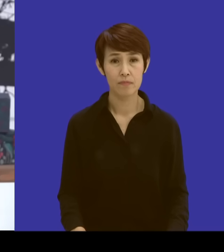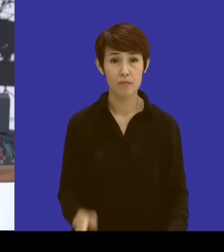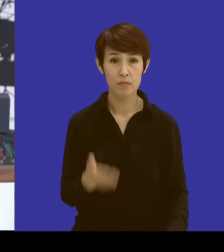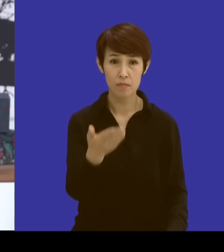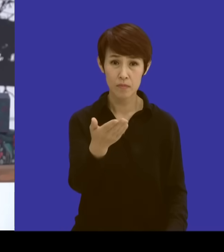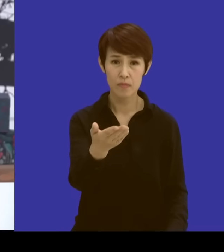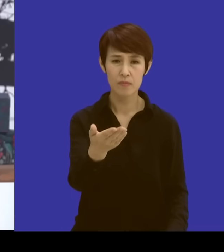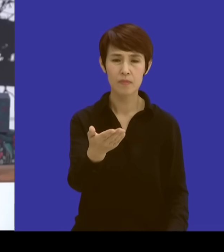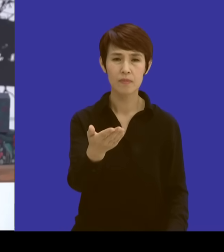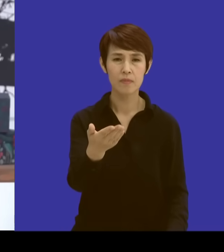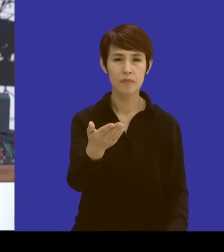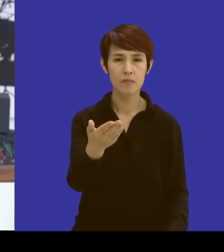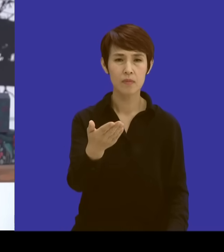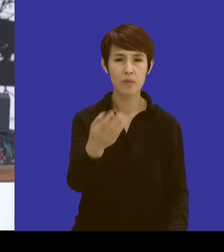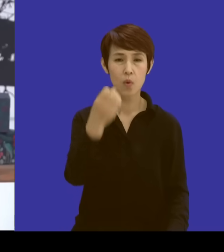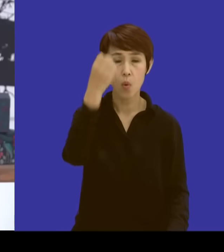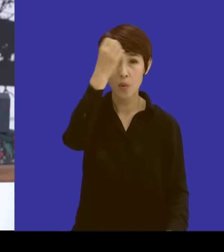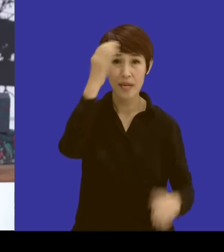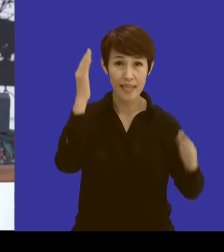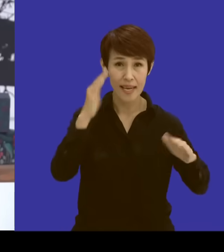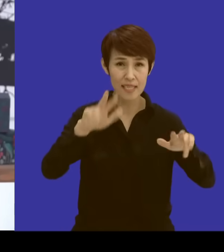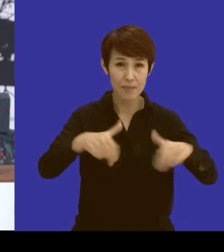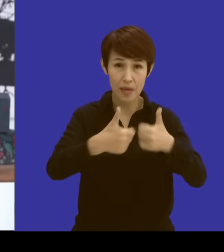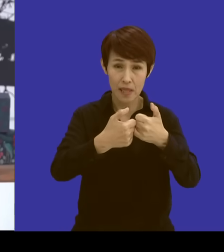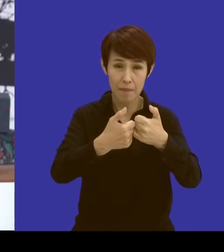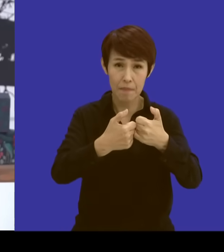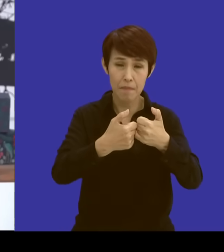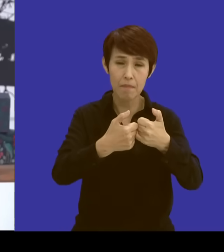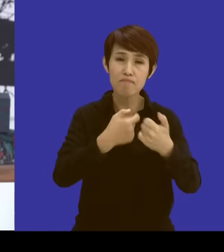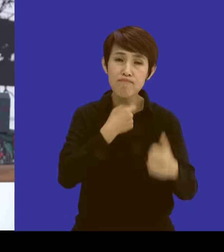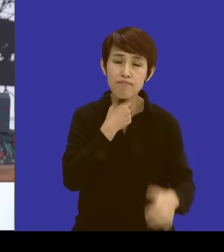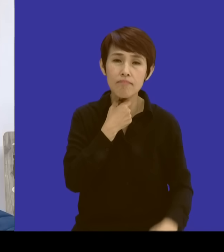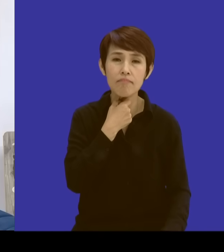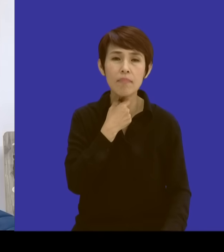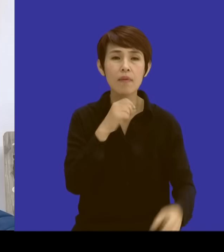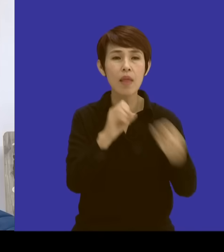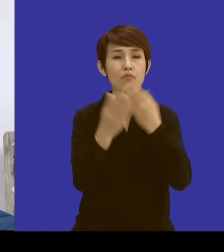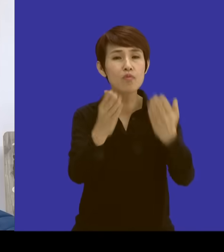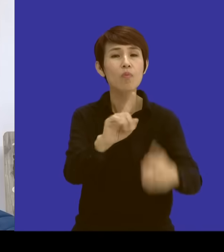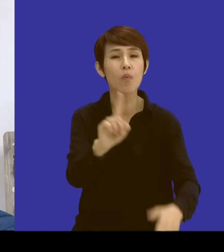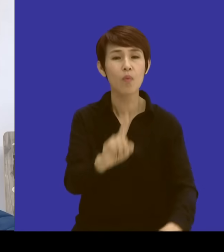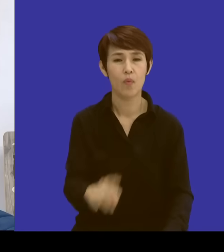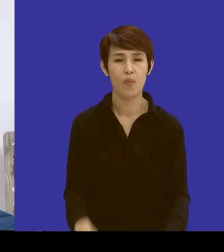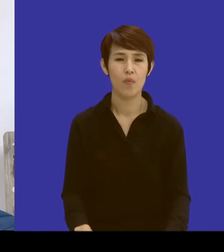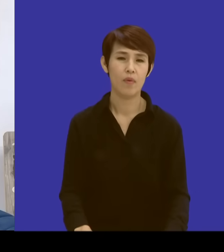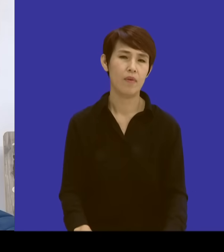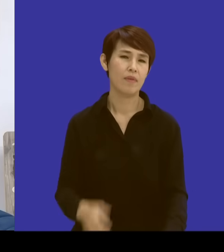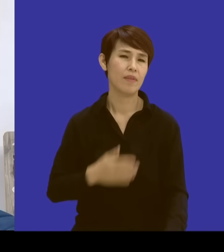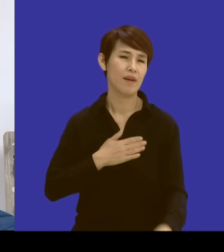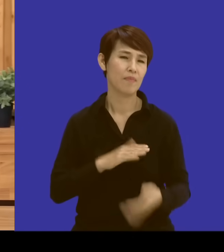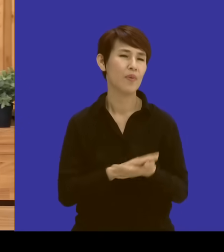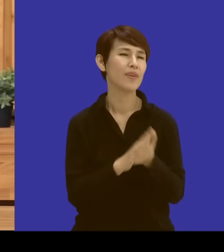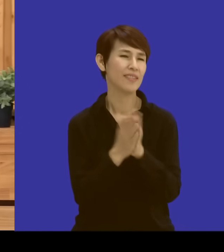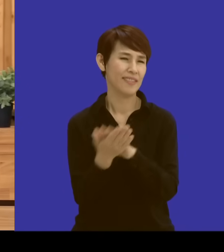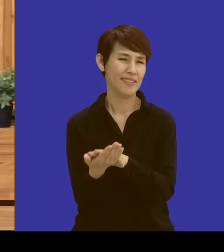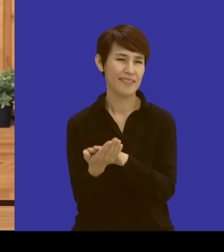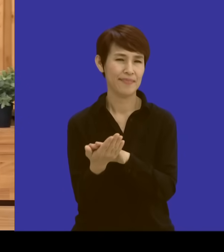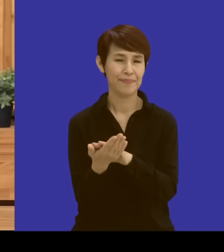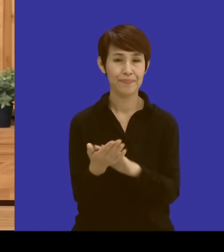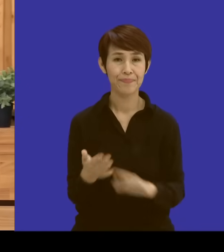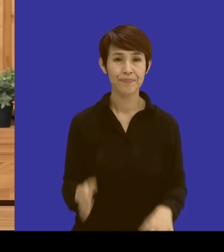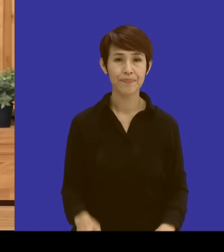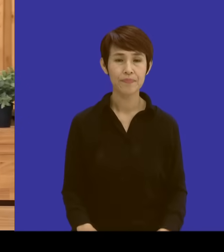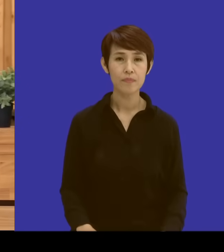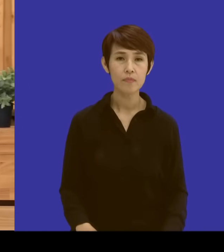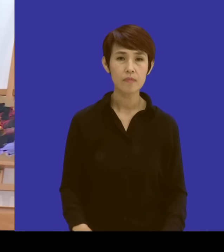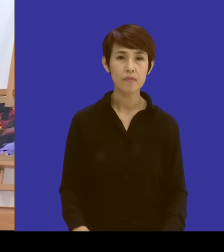그런 똑같은 고등학생이 와서 지금 상담을 받으면 뭐라고 대답해 주실 것 같아요? 지금은 많이 달라졌죠. 네,